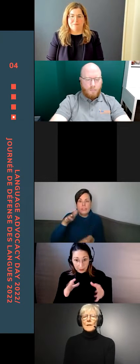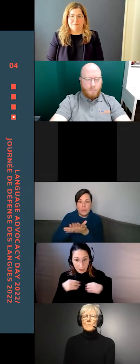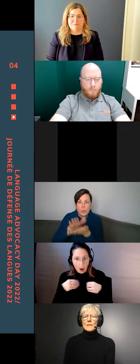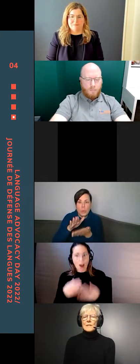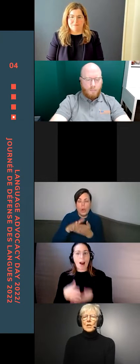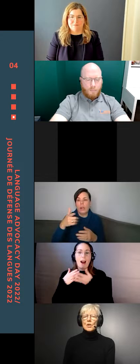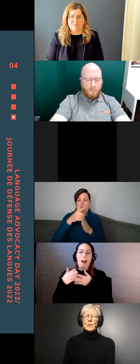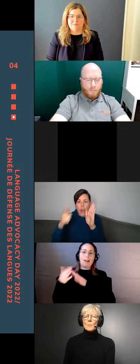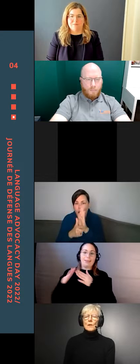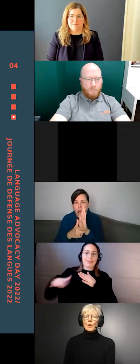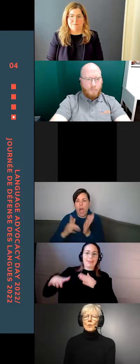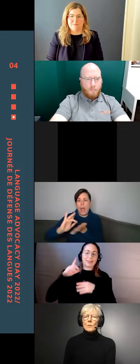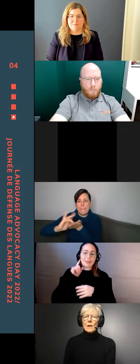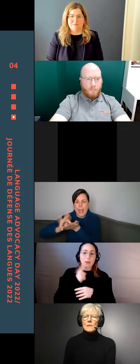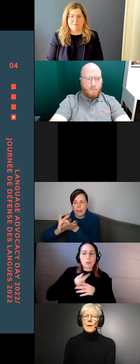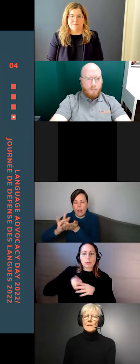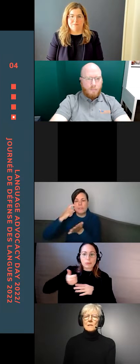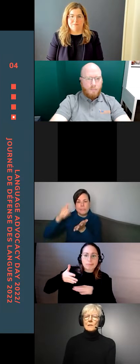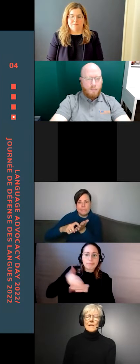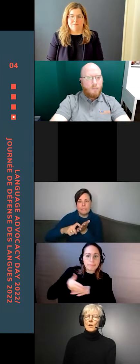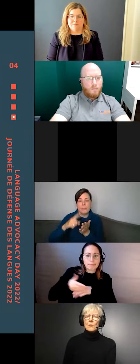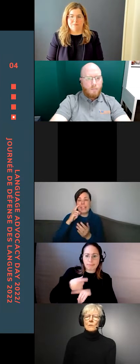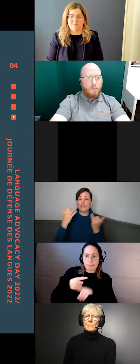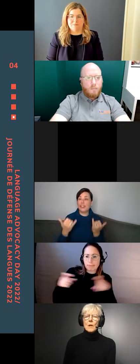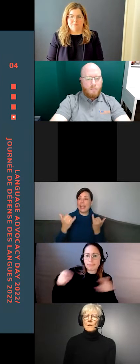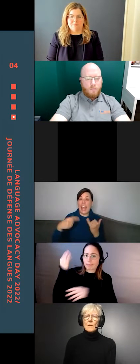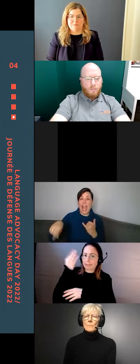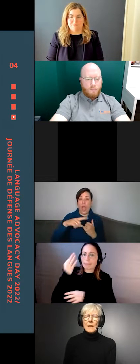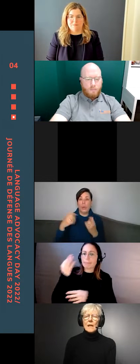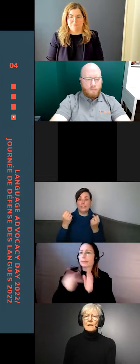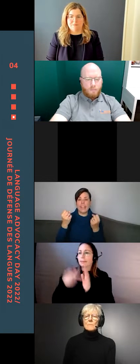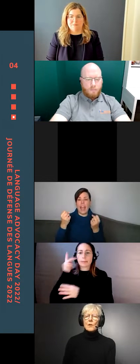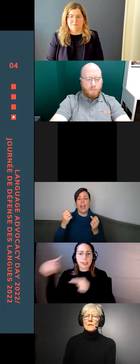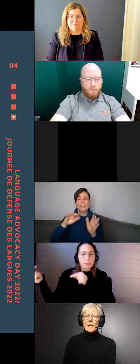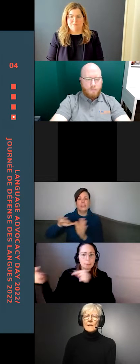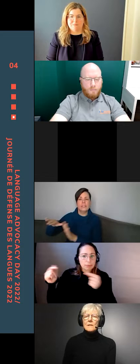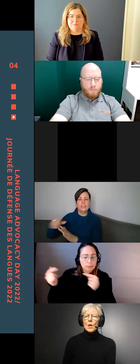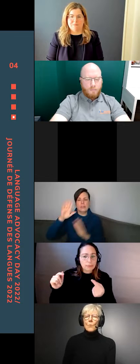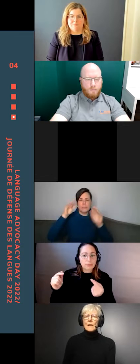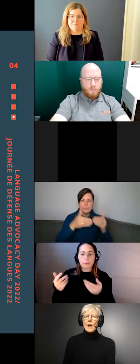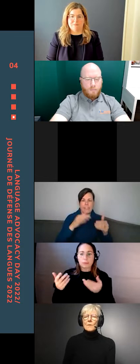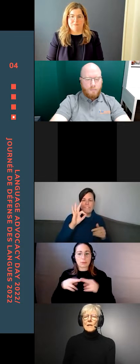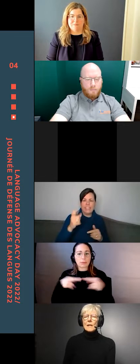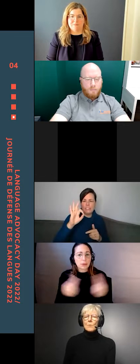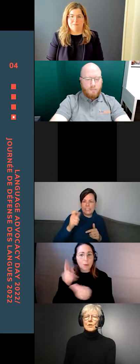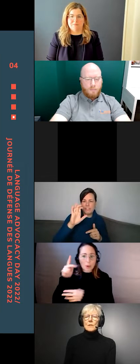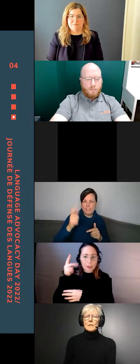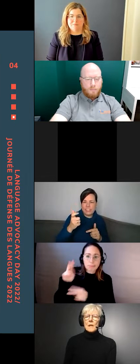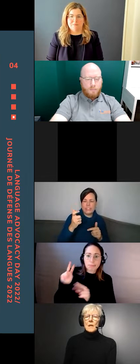Ça nous aiderait dans la communauté des sourds à avoir accès aux présentations, débats